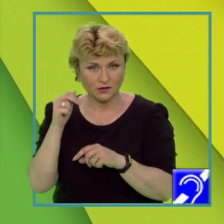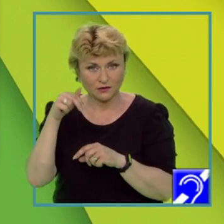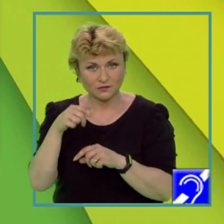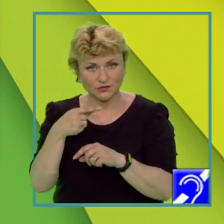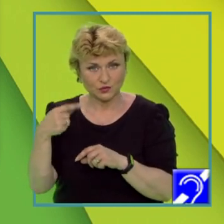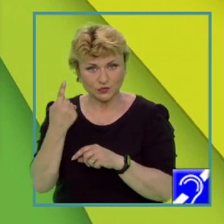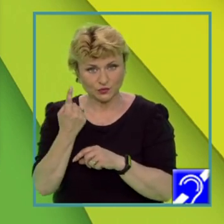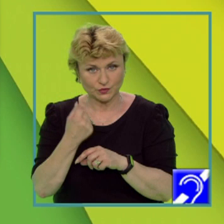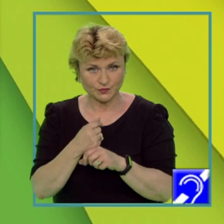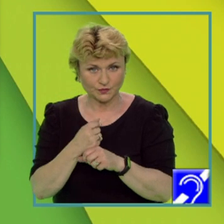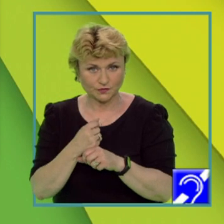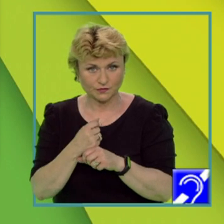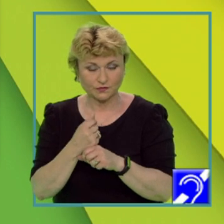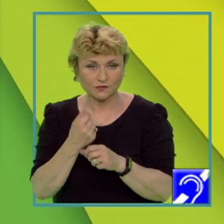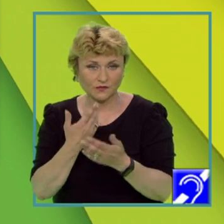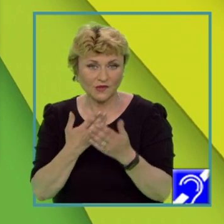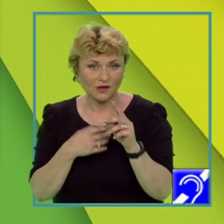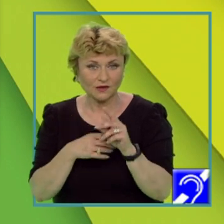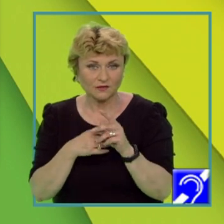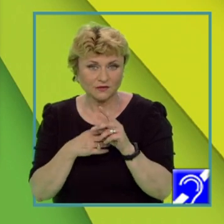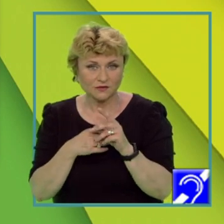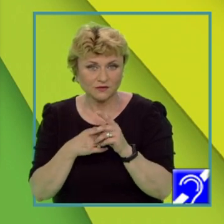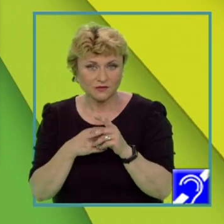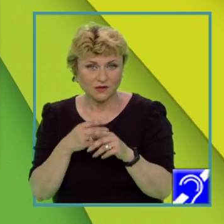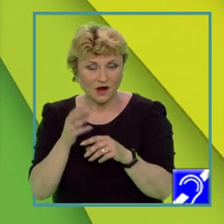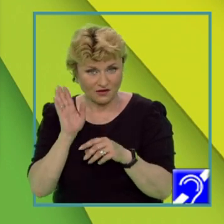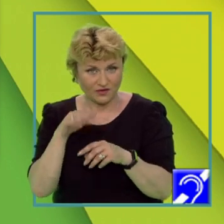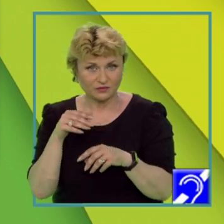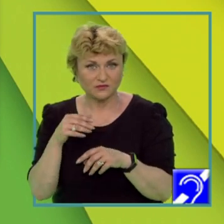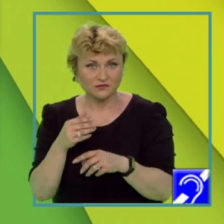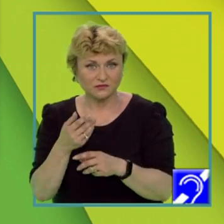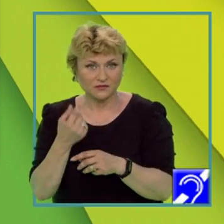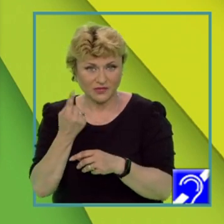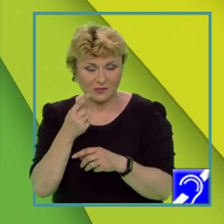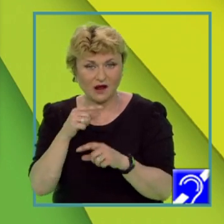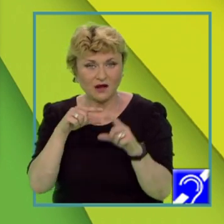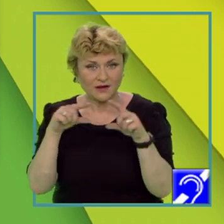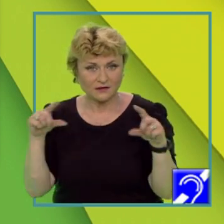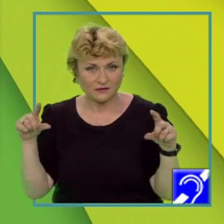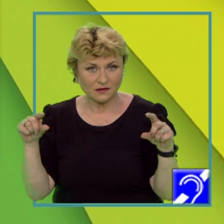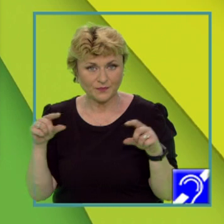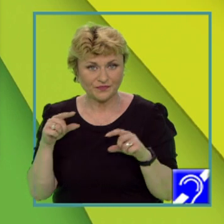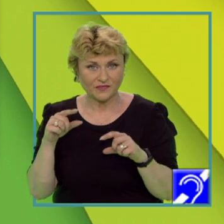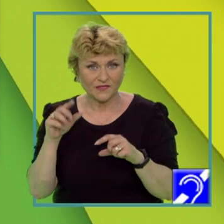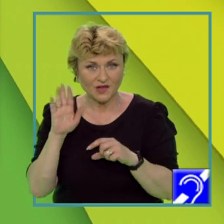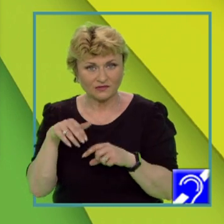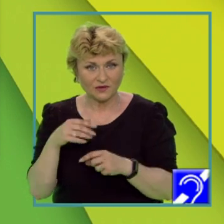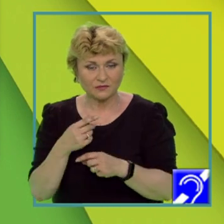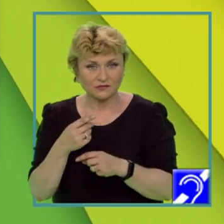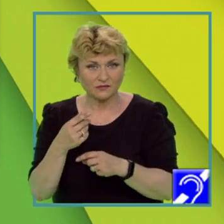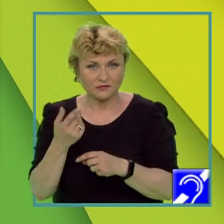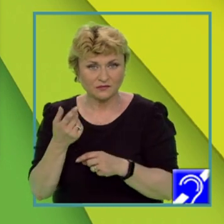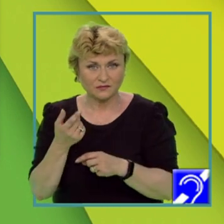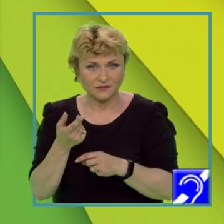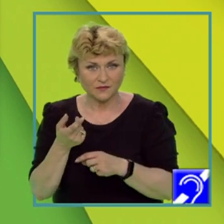sun De asemenea vom face și tabelul destind pe prima linie avem care merge de la minus infinit la plus